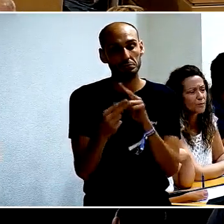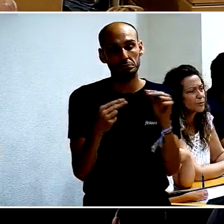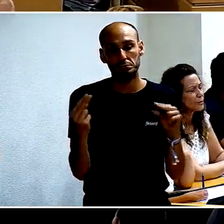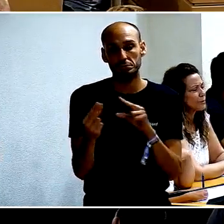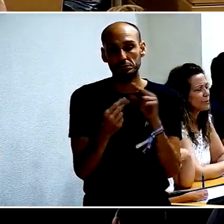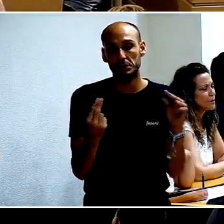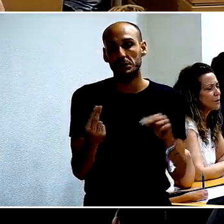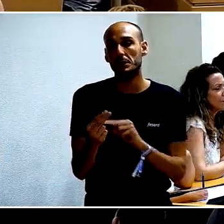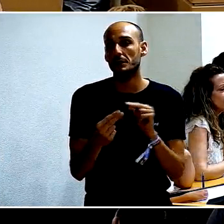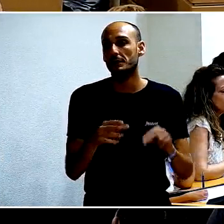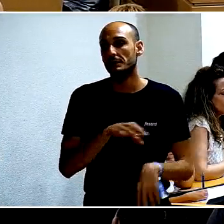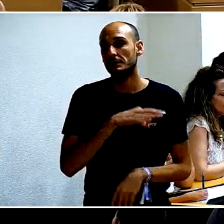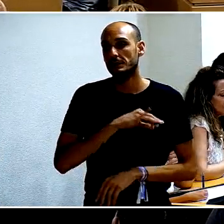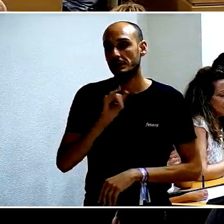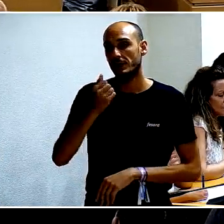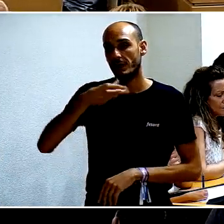Ibor. Senyor Ibor.